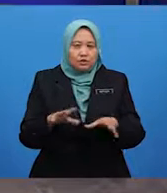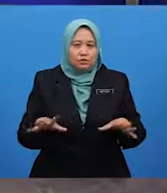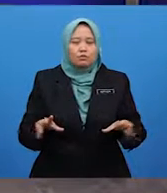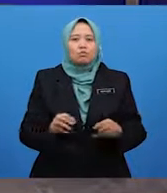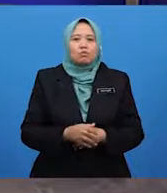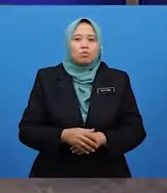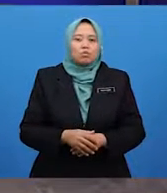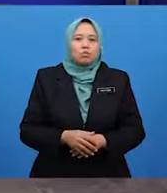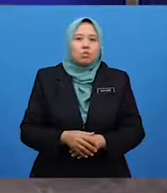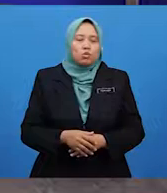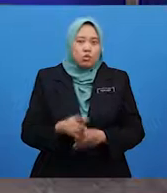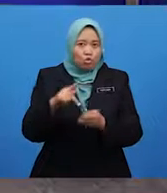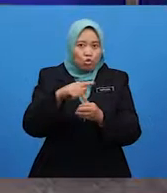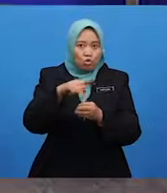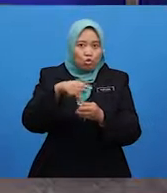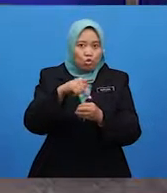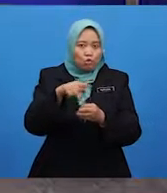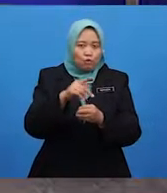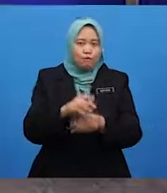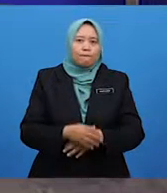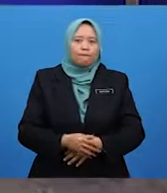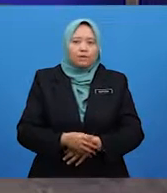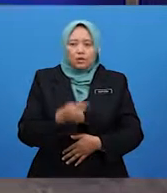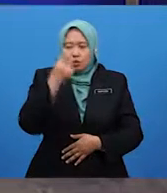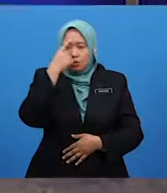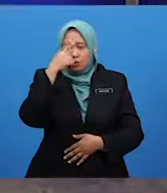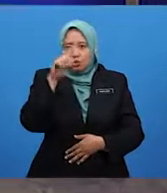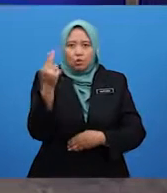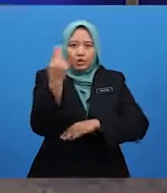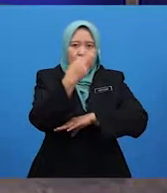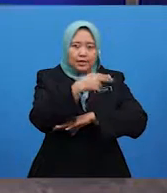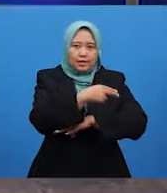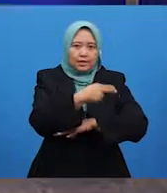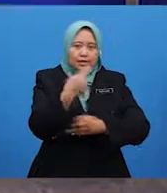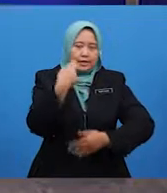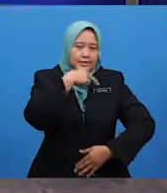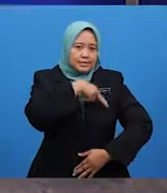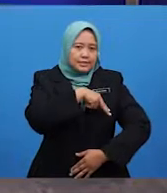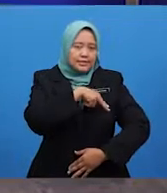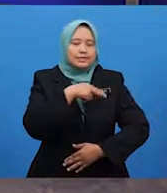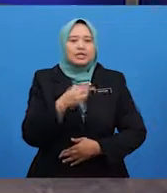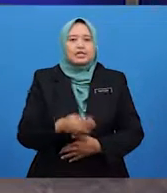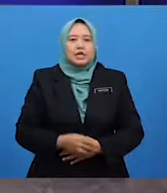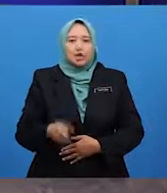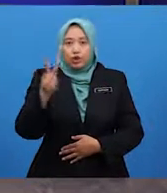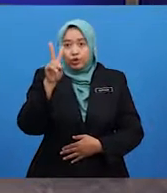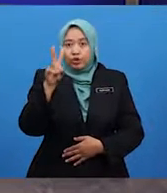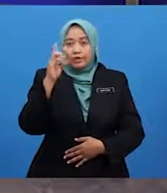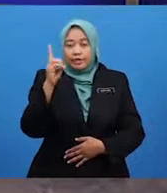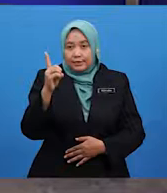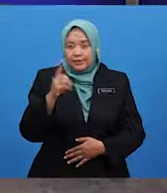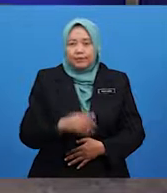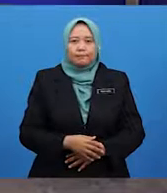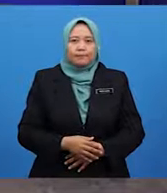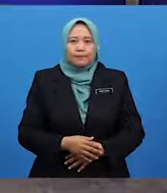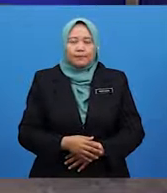sebenarnya. Dari yang bertindak balas daripada segi warna, bau, dia akan mengeluarkan aroma. Aroma kopi itu atau kesan-kesan